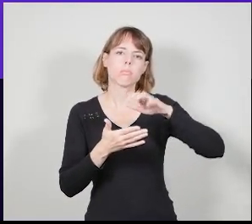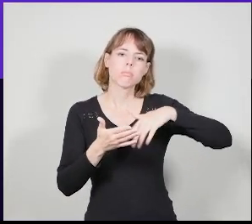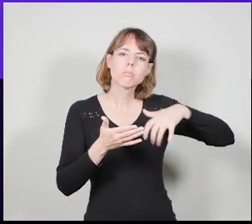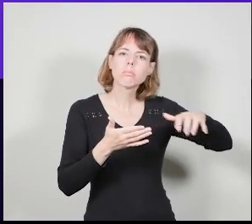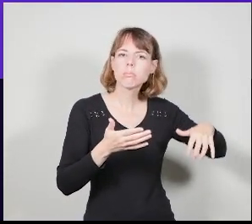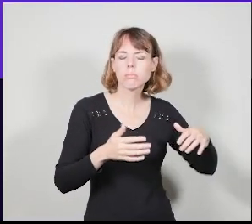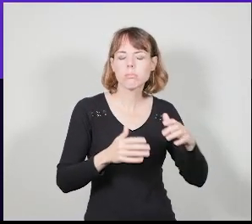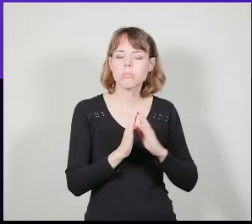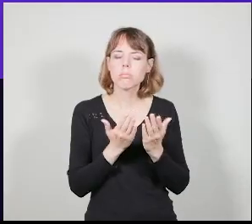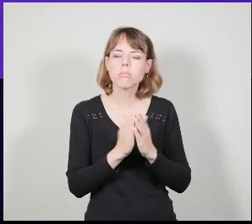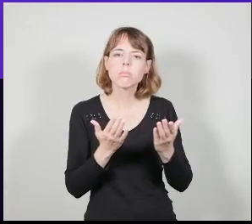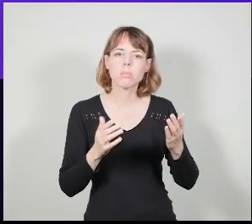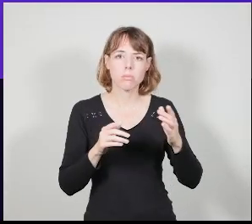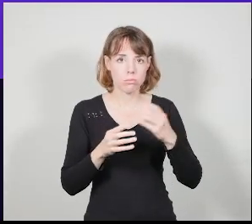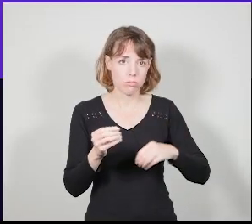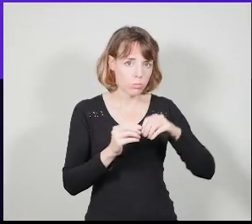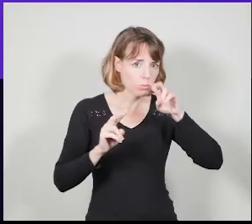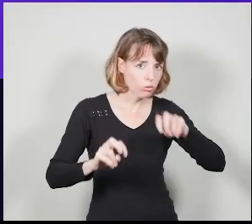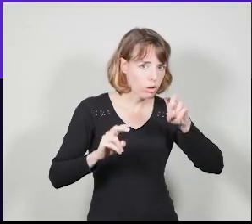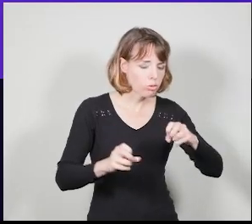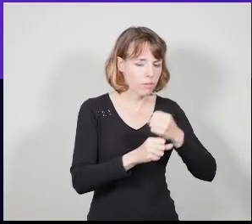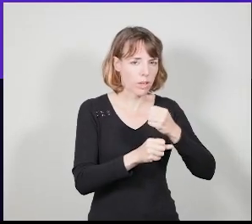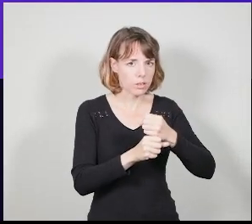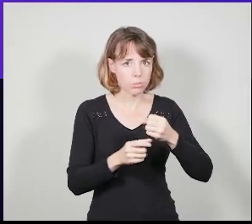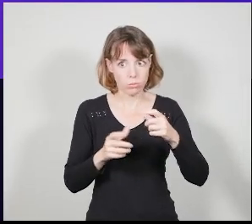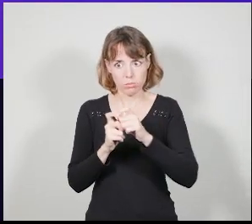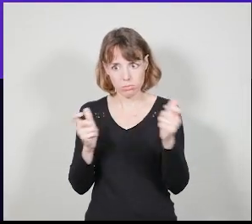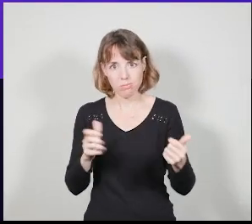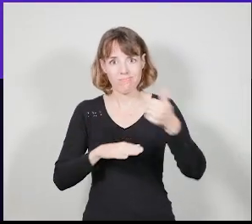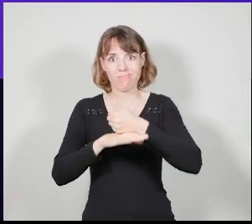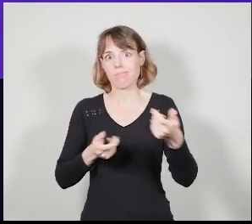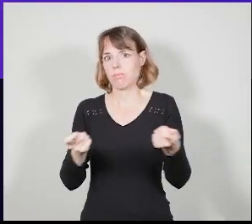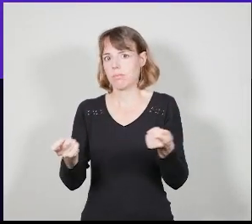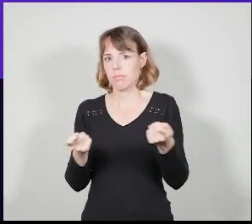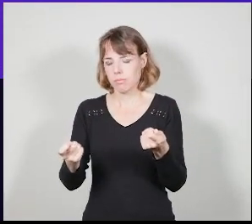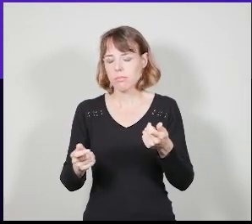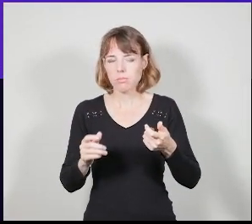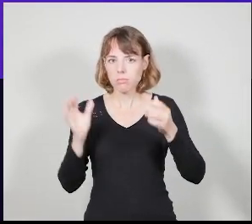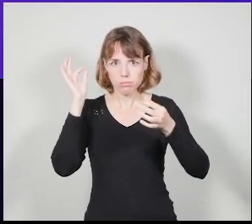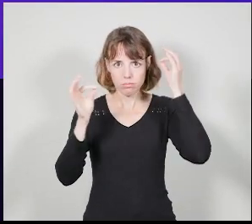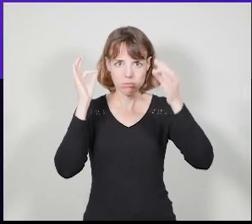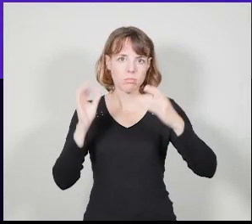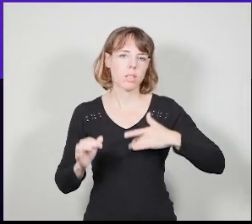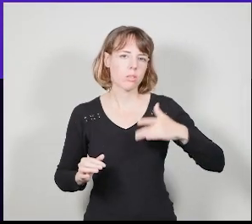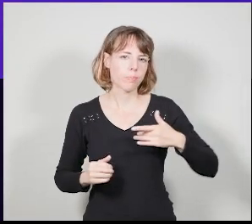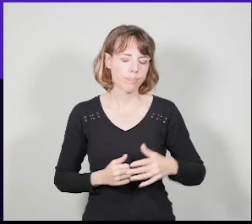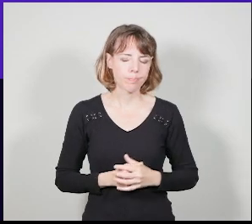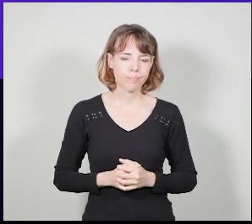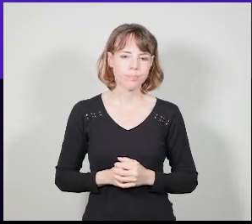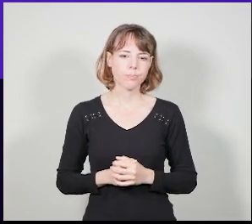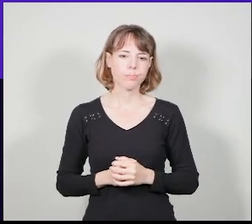avez, en plus de vos travaux de recherche, dirigé des établissements aussi, donc vous avez ce regard complet, si je puis dire. Je voudrais